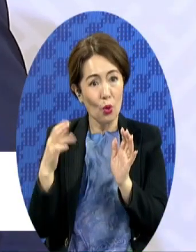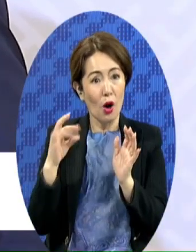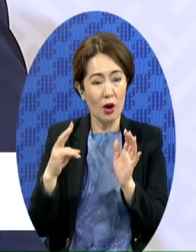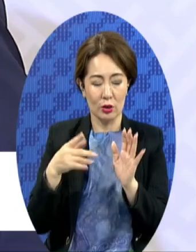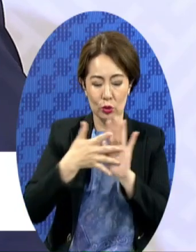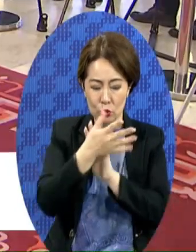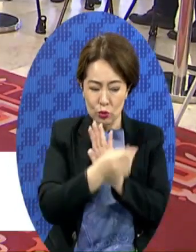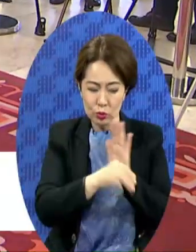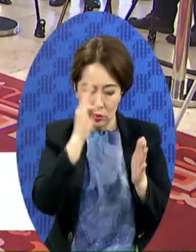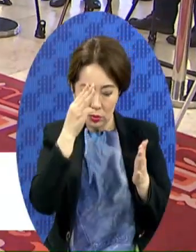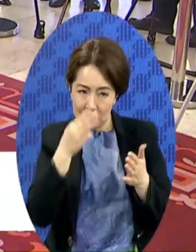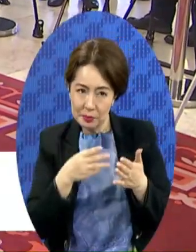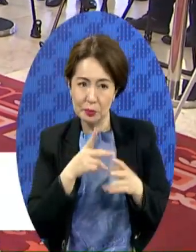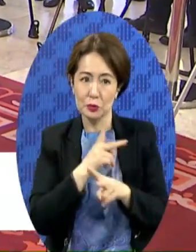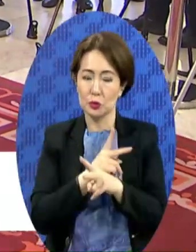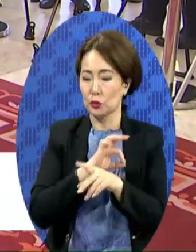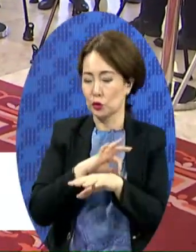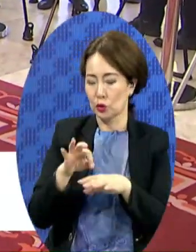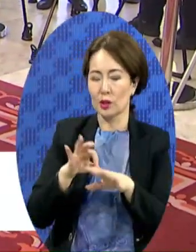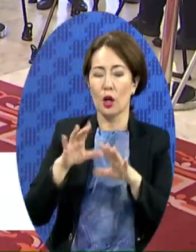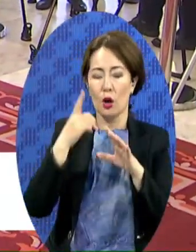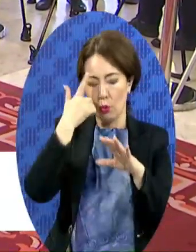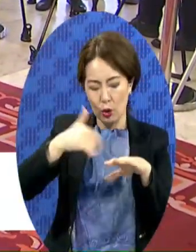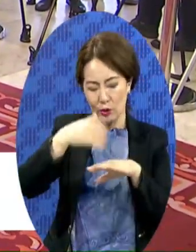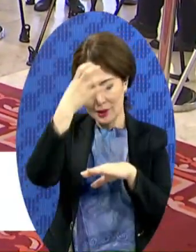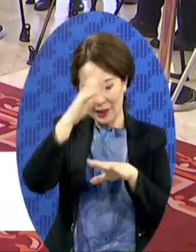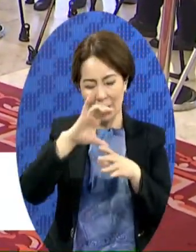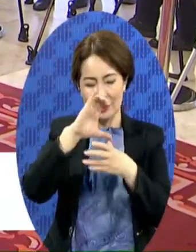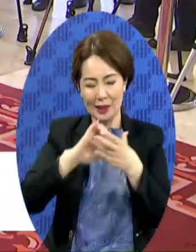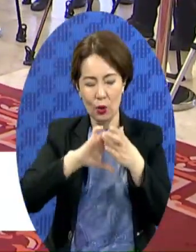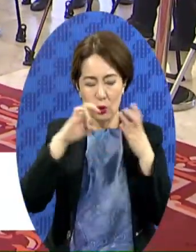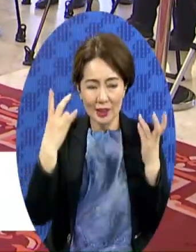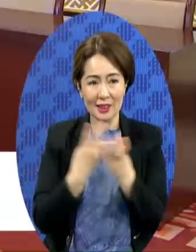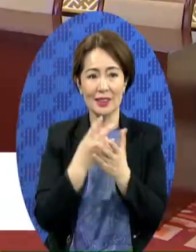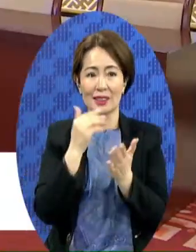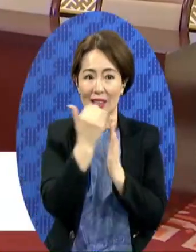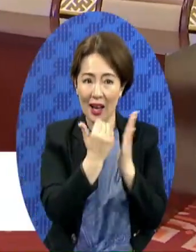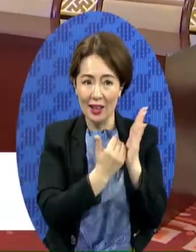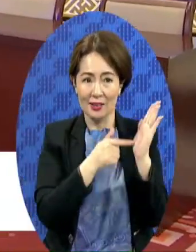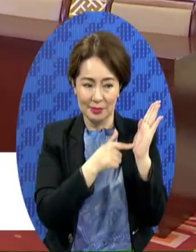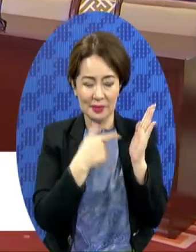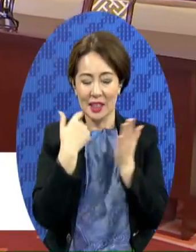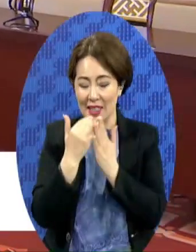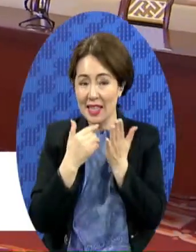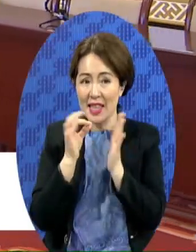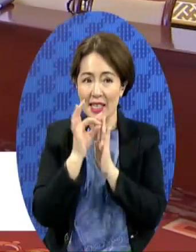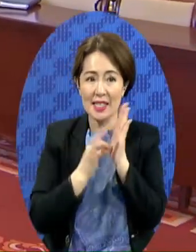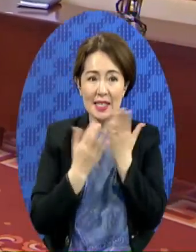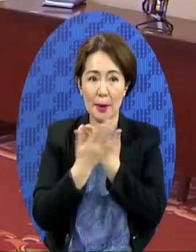хуулийн төсөл, Монгол улсын засгийн газрын санхүүгийн нэгтгсэн тайлан зэргийг хилэлцгээр улсын хурлын даргаын захирамж гарсан